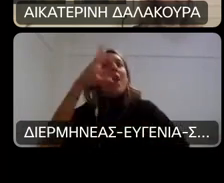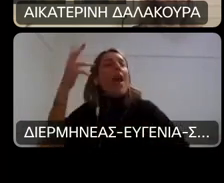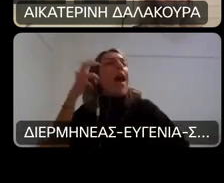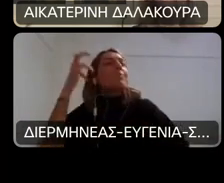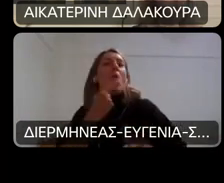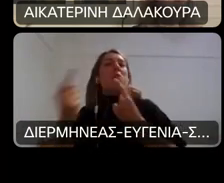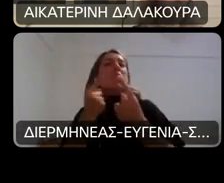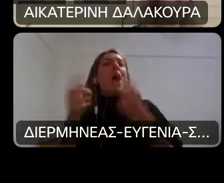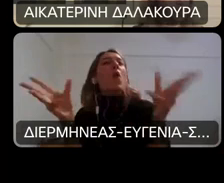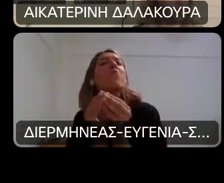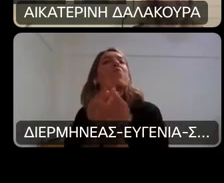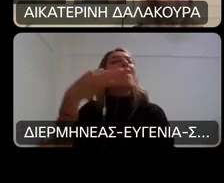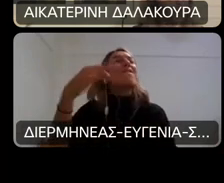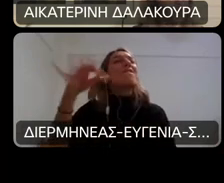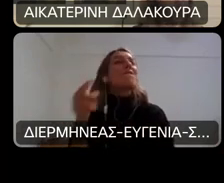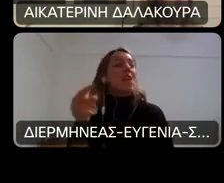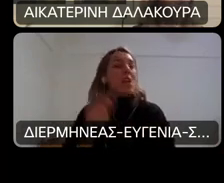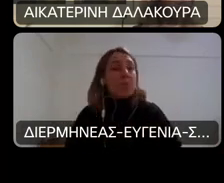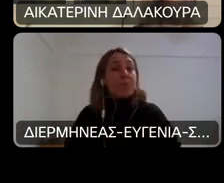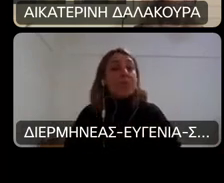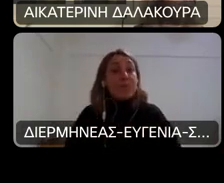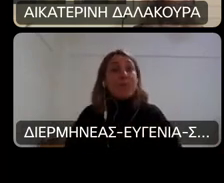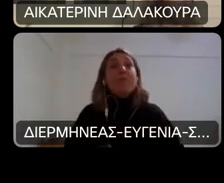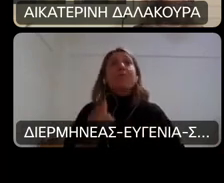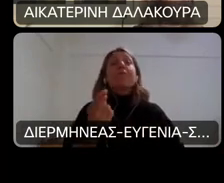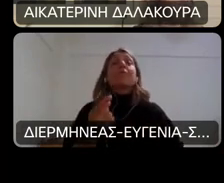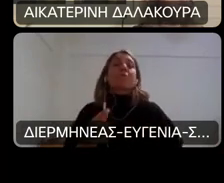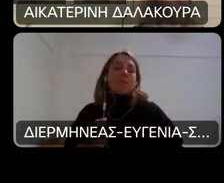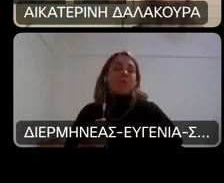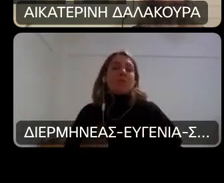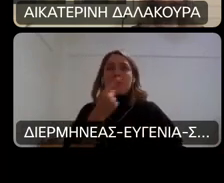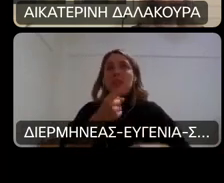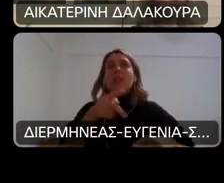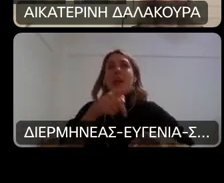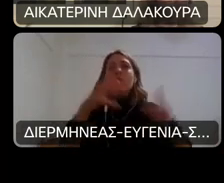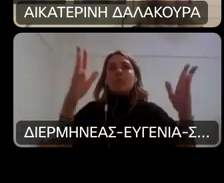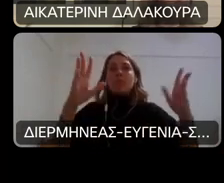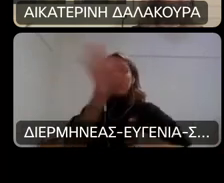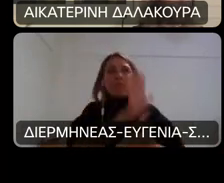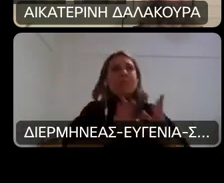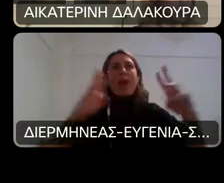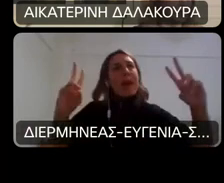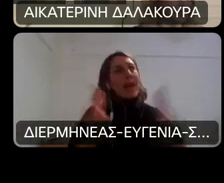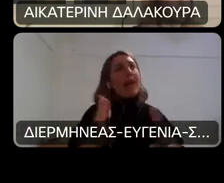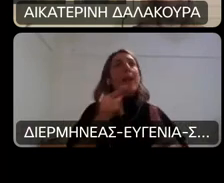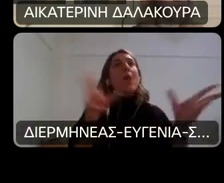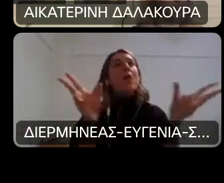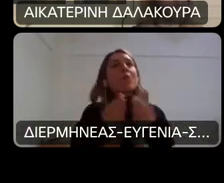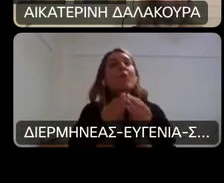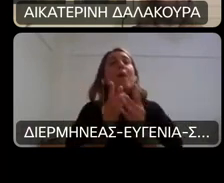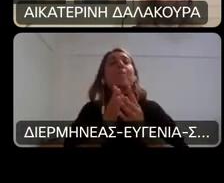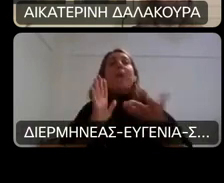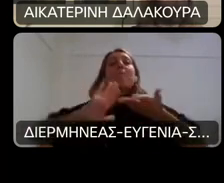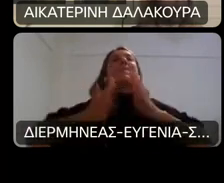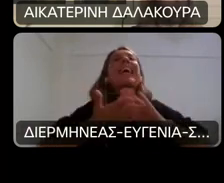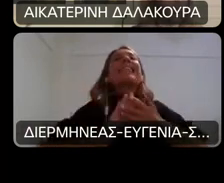γλώσσα και φύλου, και μια συνοπτική με τη μορφή καθαρά, μια συνοπτική μορφή καθαρά πρακτικού χαρακτήρα, σαν ένας πρακτικός